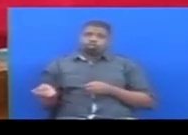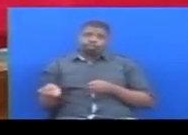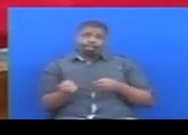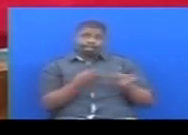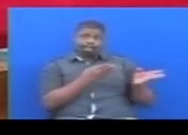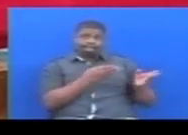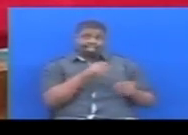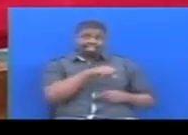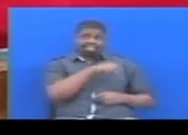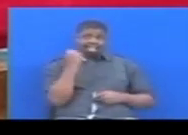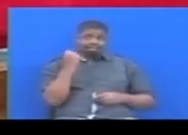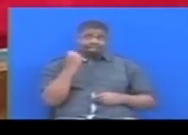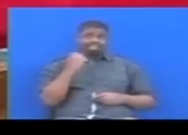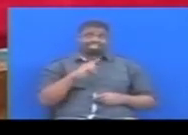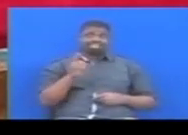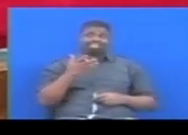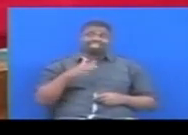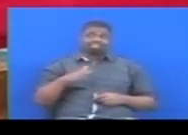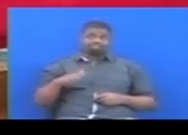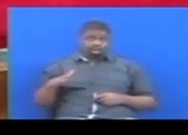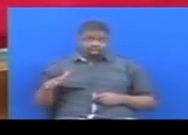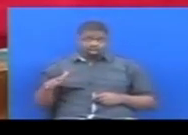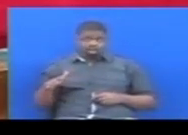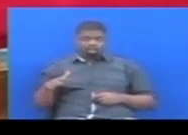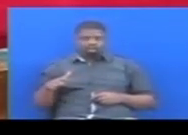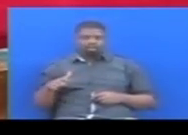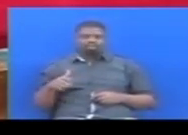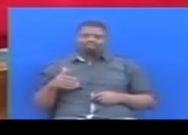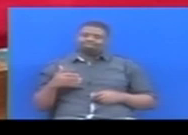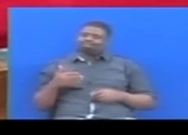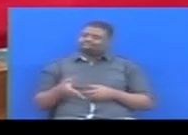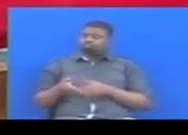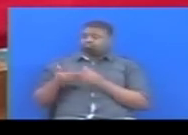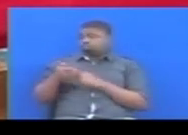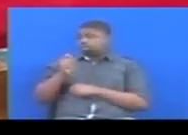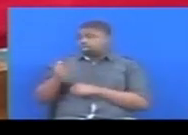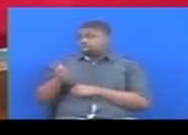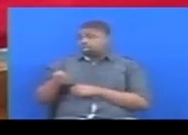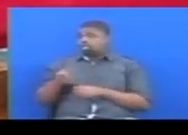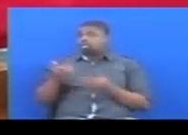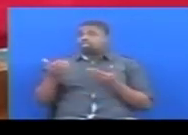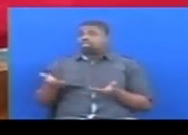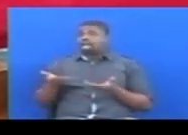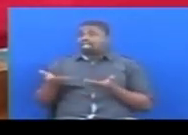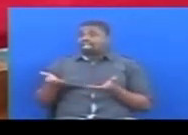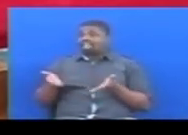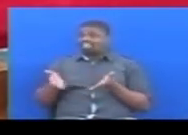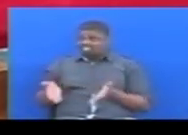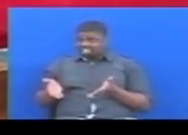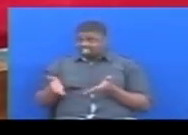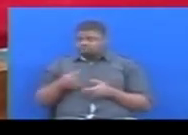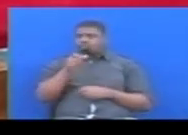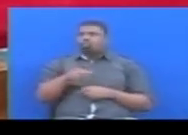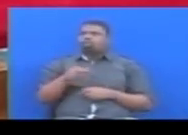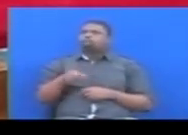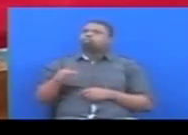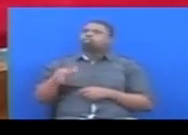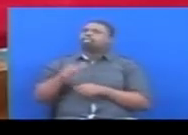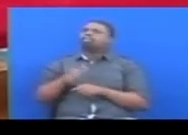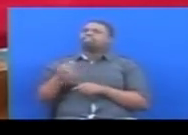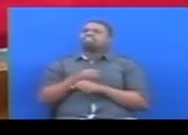Zanzibar cha nyama ya ng'ombe, Mheshimiwa Naibu Spika, hivi sasa wako wa Tanzania wengi wanaofanya